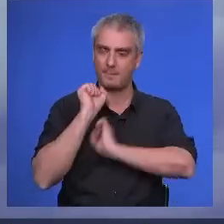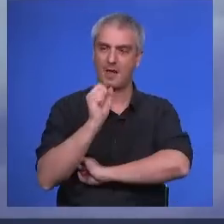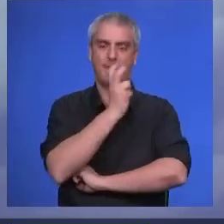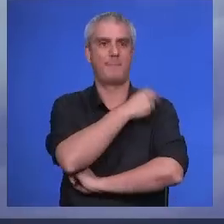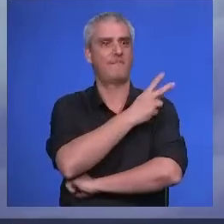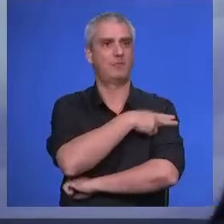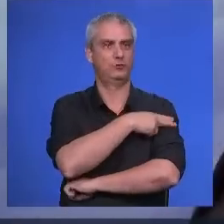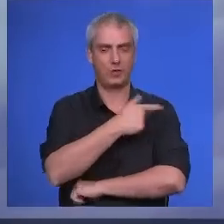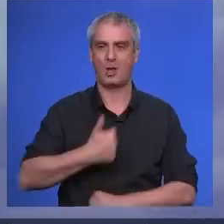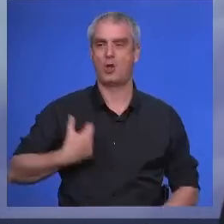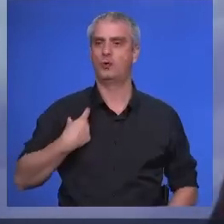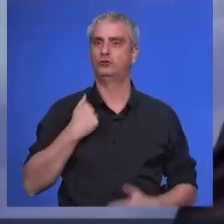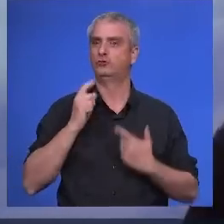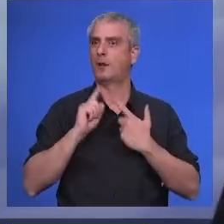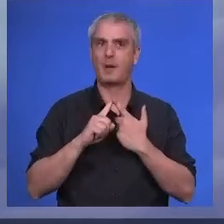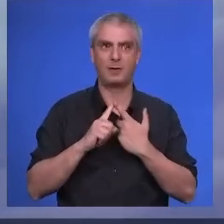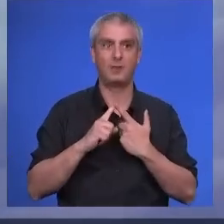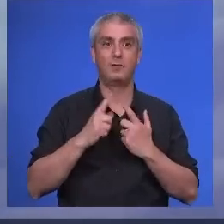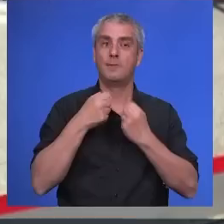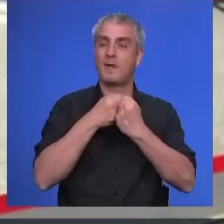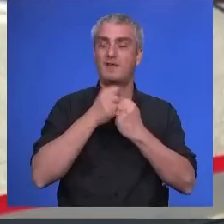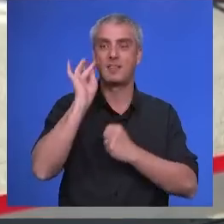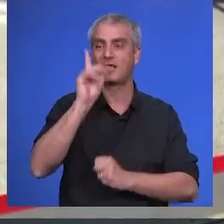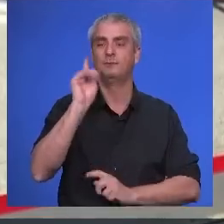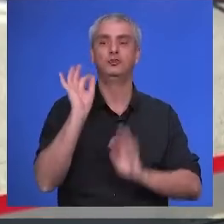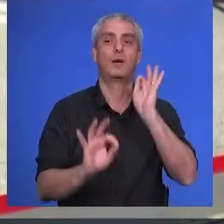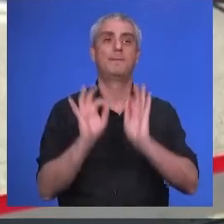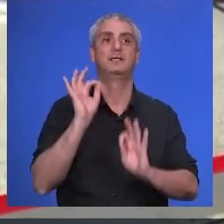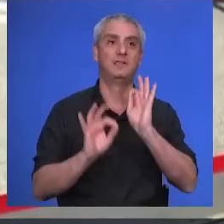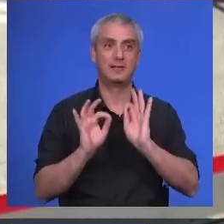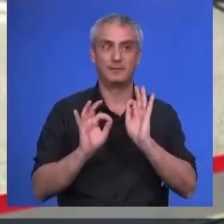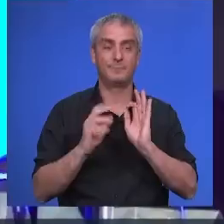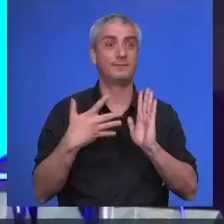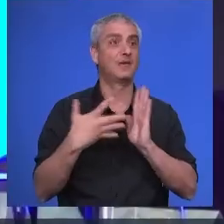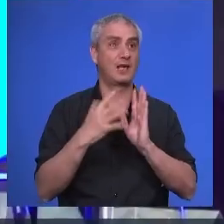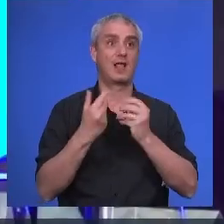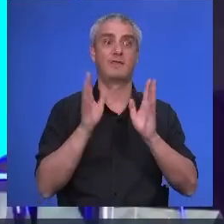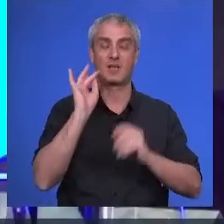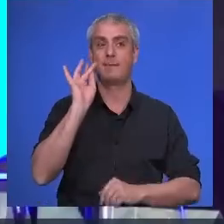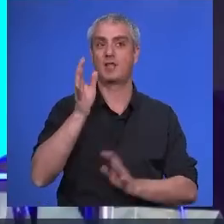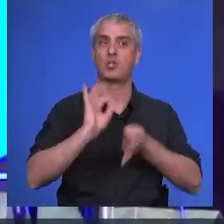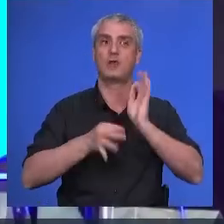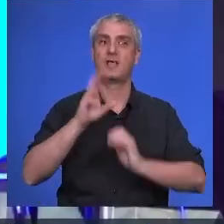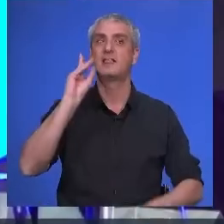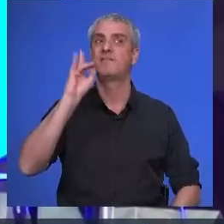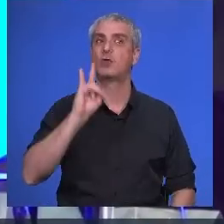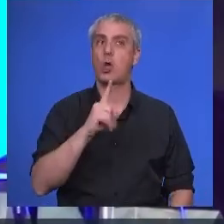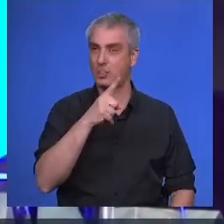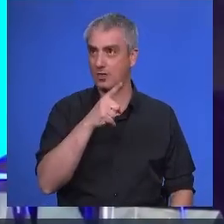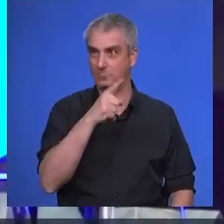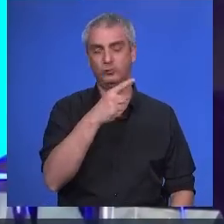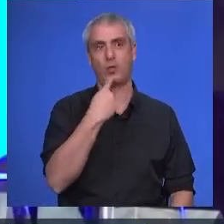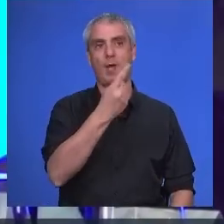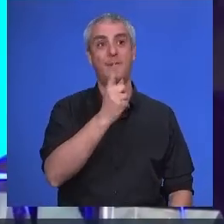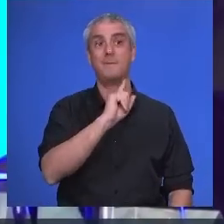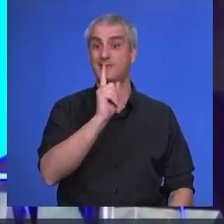השבק, במאבק שלהם נגד המסיתים. חקירה נפתחה גם נגד עורך הדין דוד חודק, שהצהיר כי אם מישהו יכריח אותו